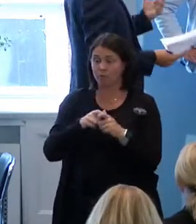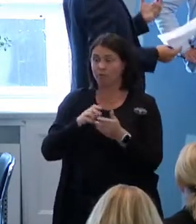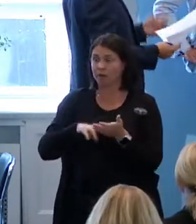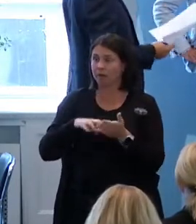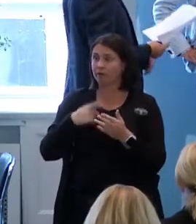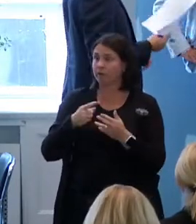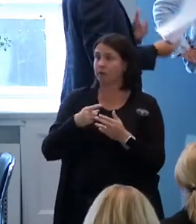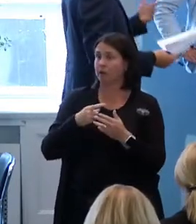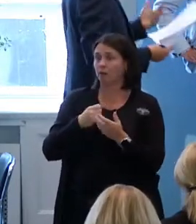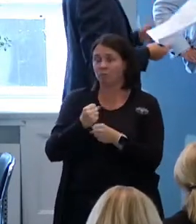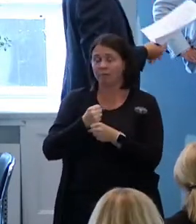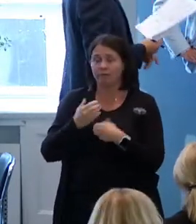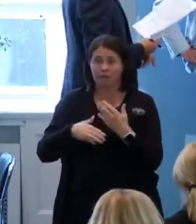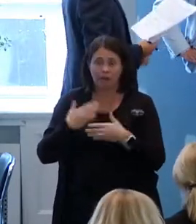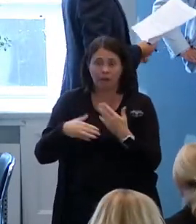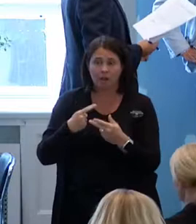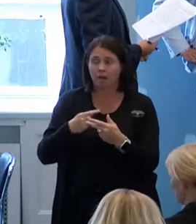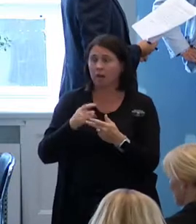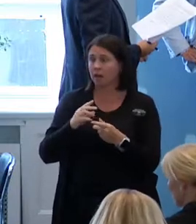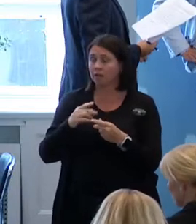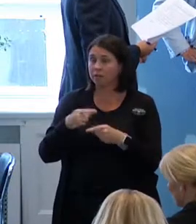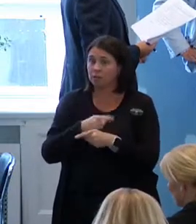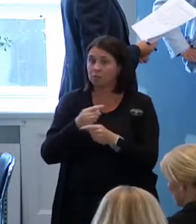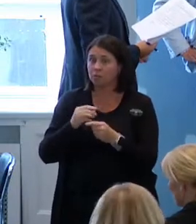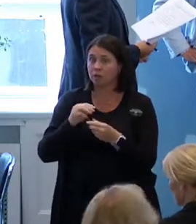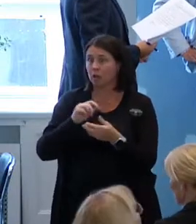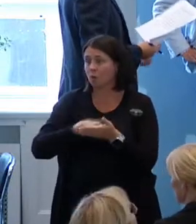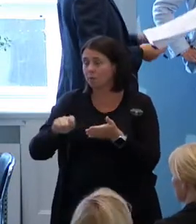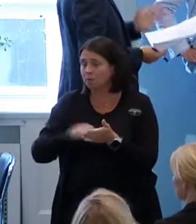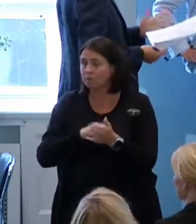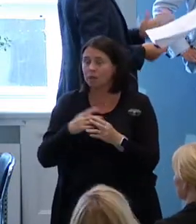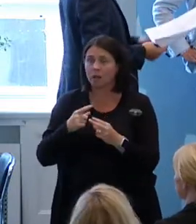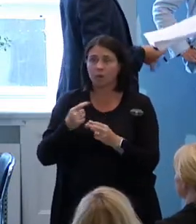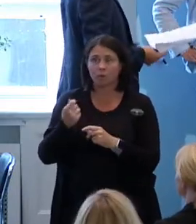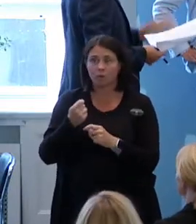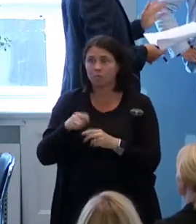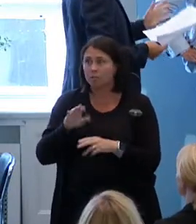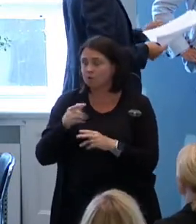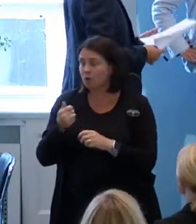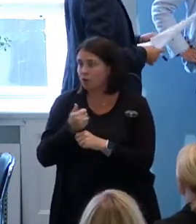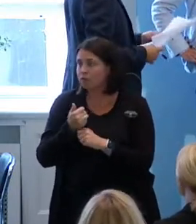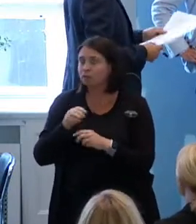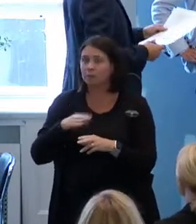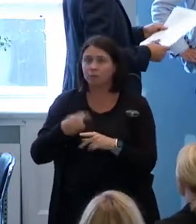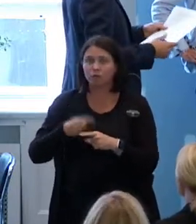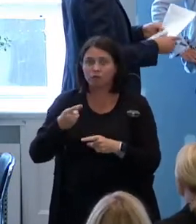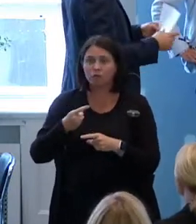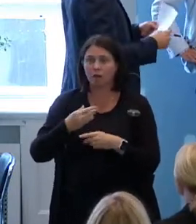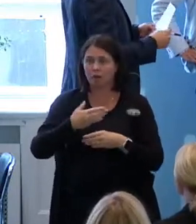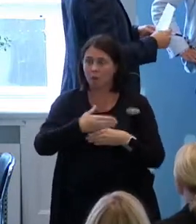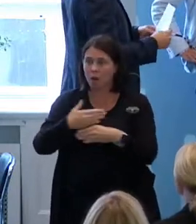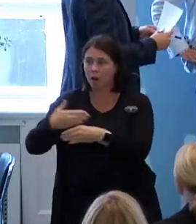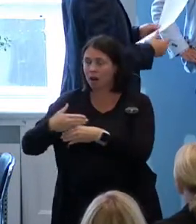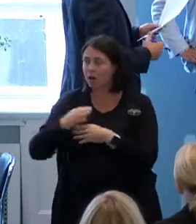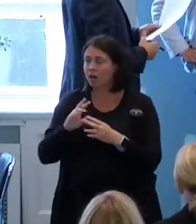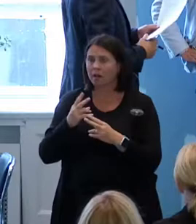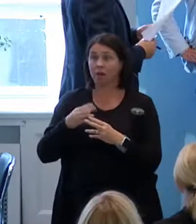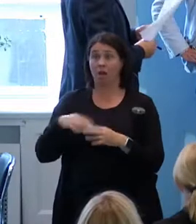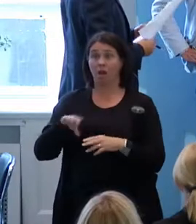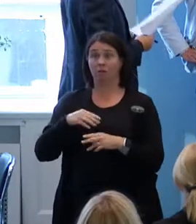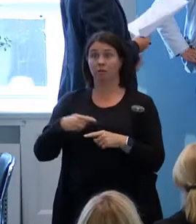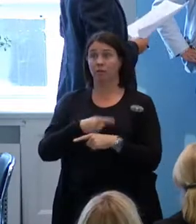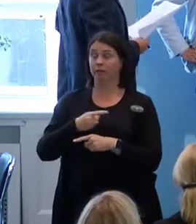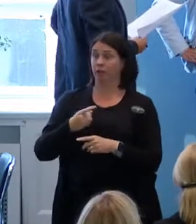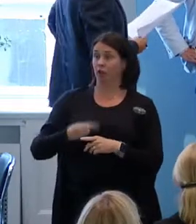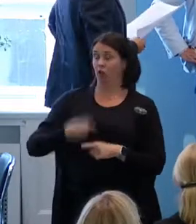får ändå kompromissa, eller är det någonting annat som behövs, eller mer tydlighet om de här rollerna, eller är allting glasklart och så